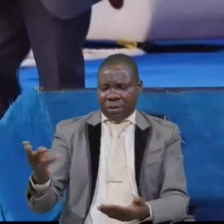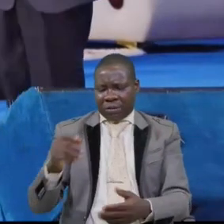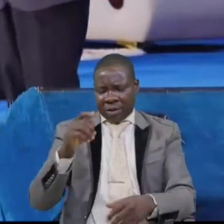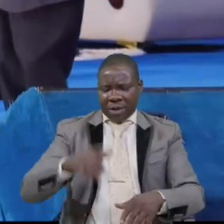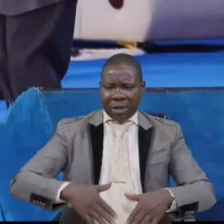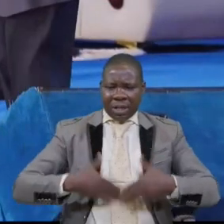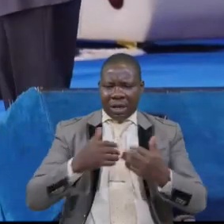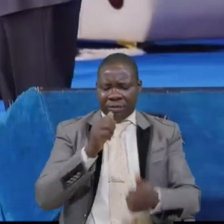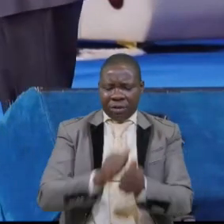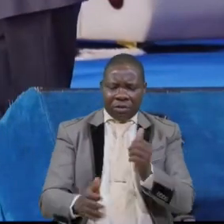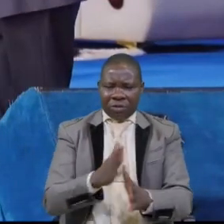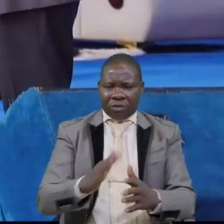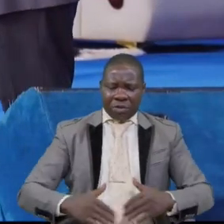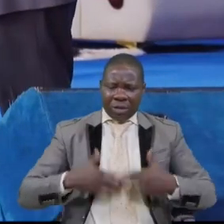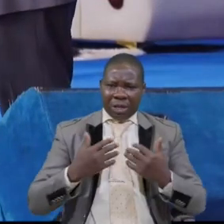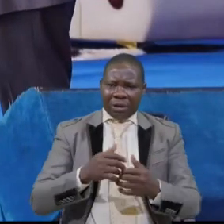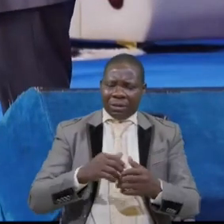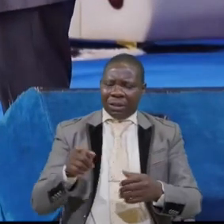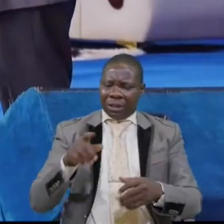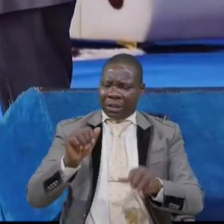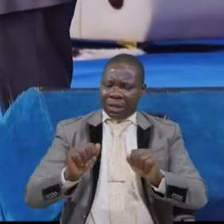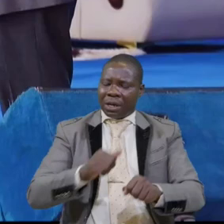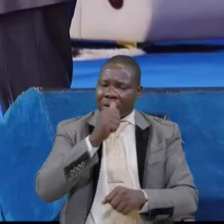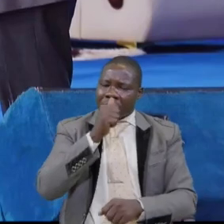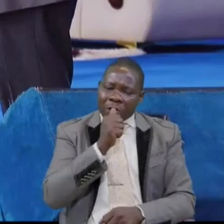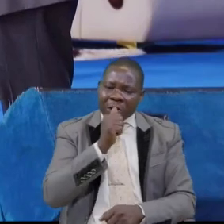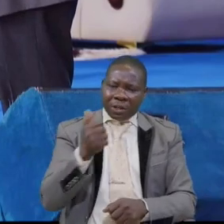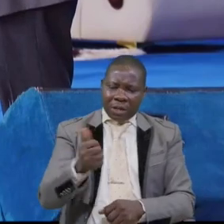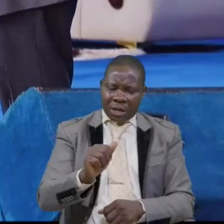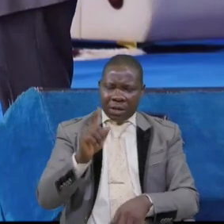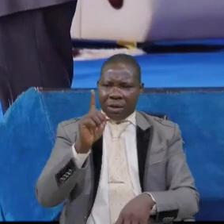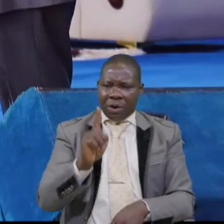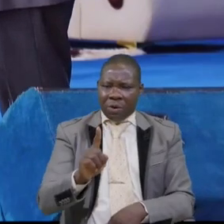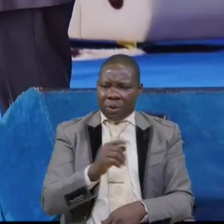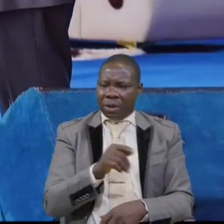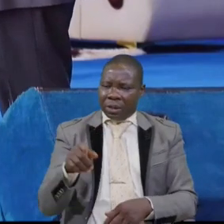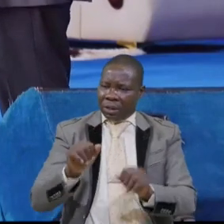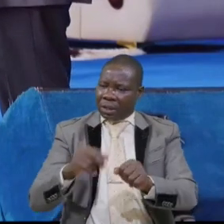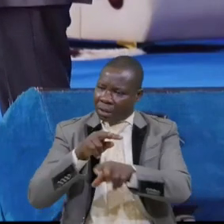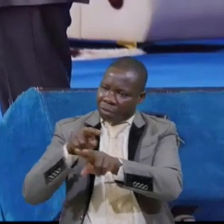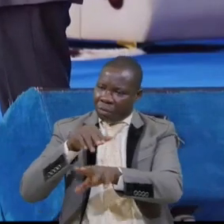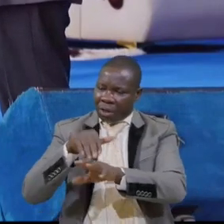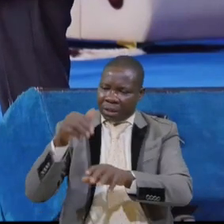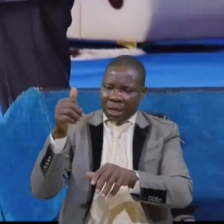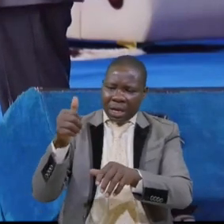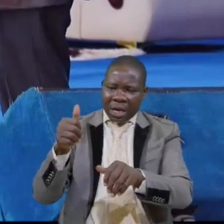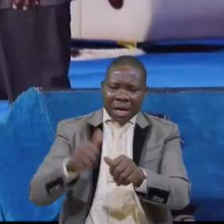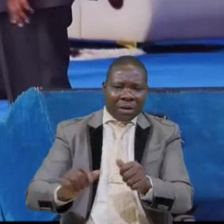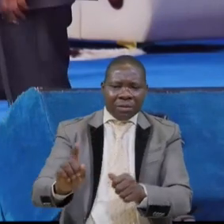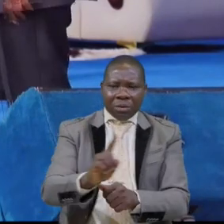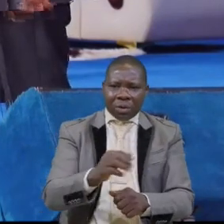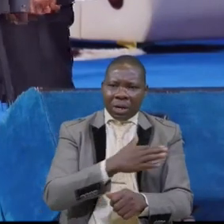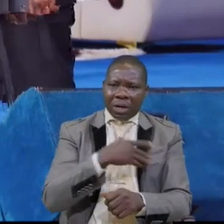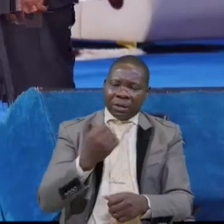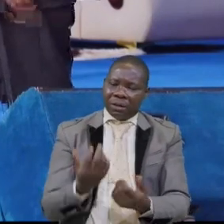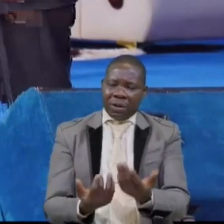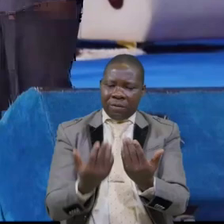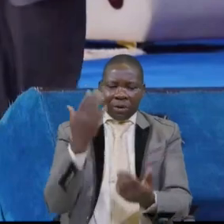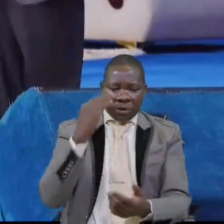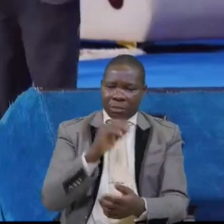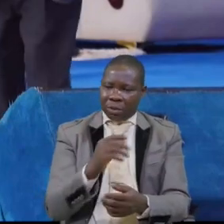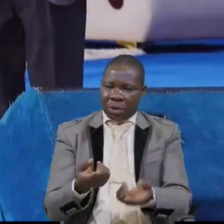faire taire tout le monde, il pouvait réduire tout le monde au silence, il pouvait regarder tout le monde et le feu sortirait